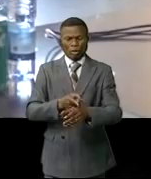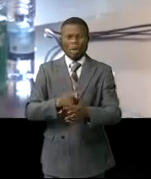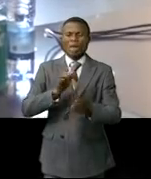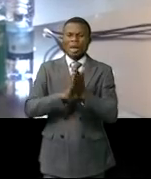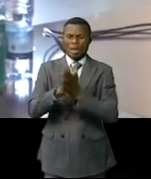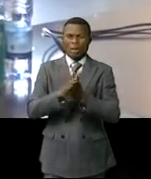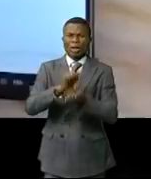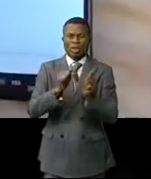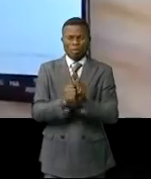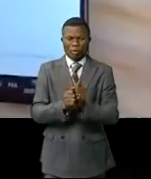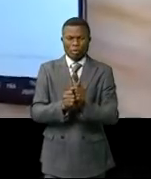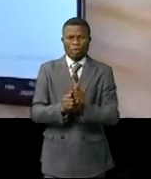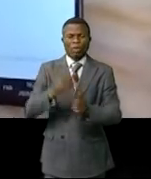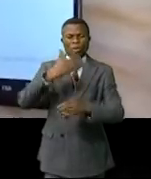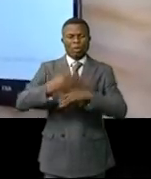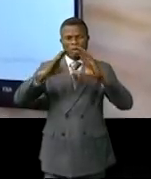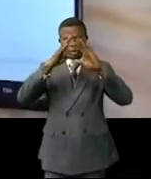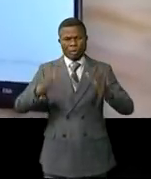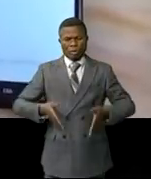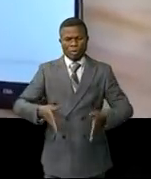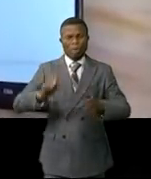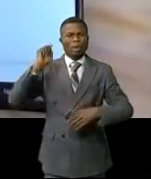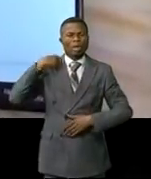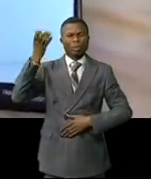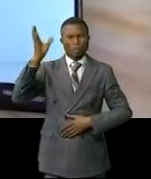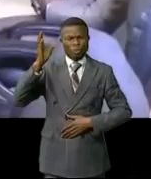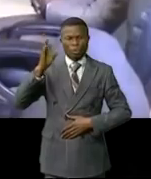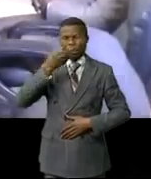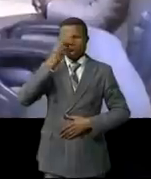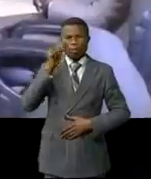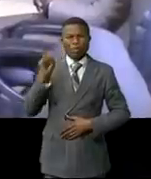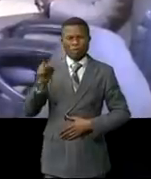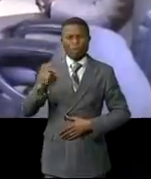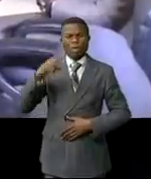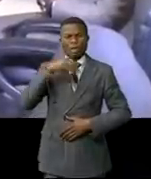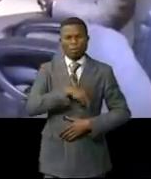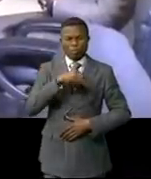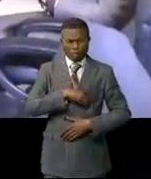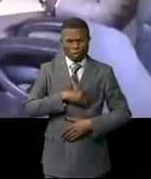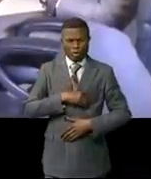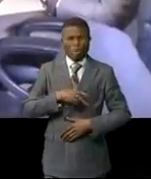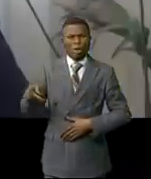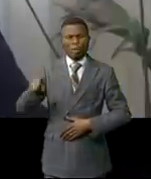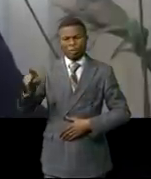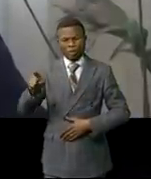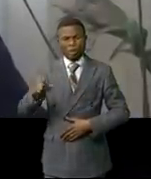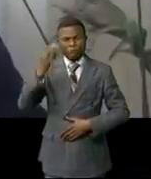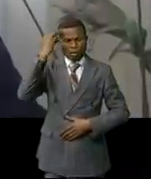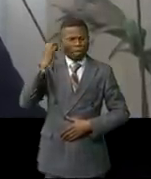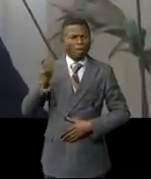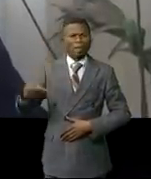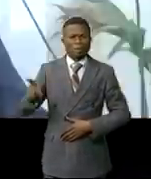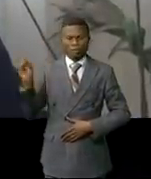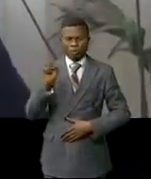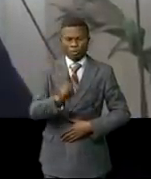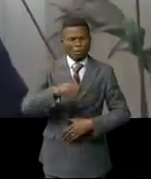du délabrement des infrastructures de la prison centrale de Bukavu. Une mission de cette province conduite par le ministre provincial de